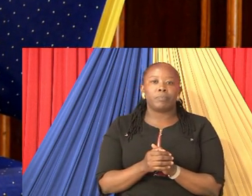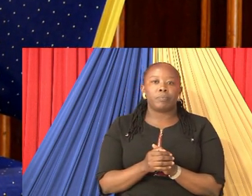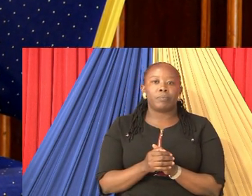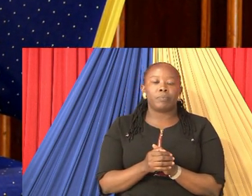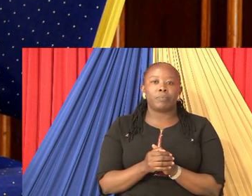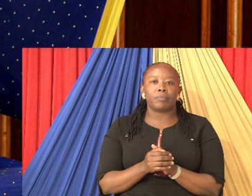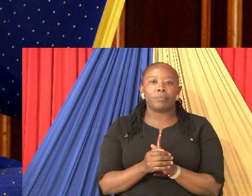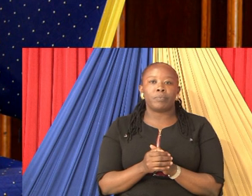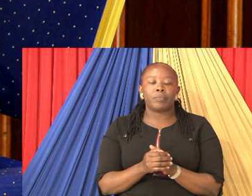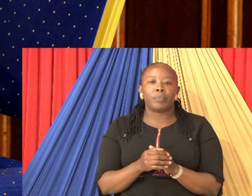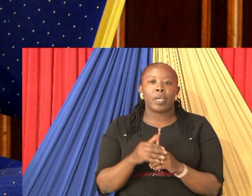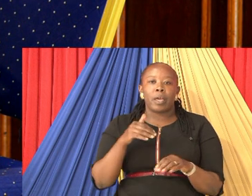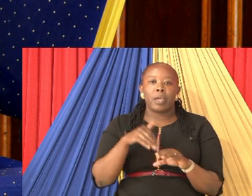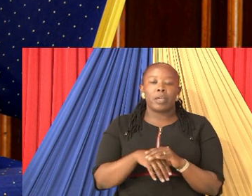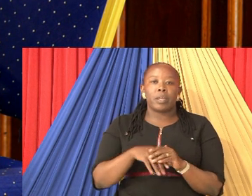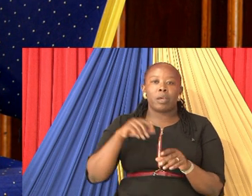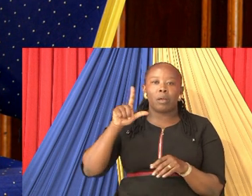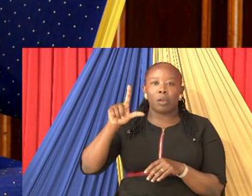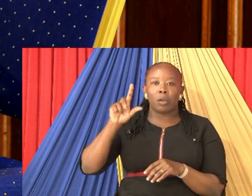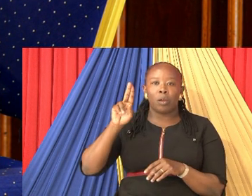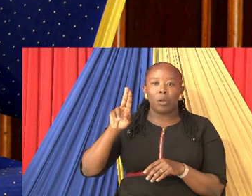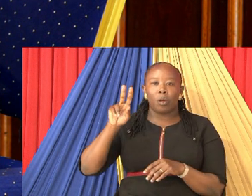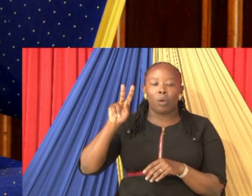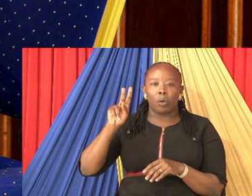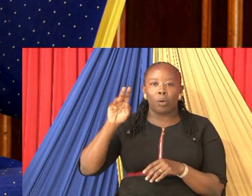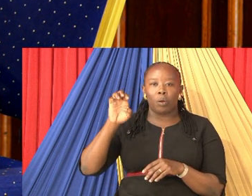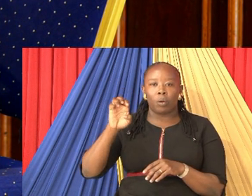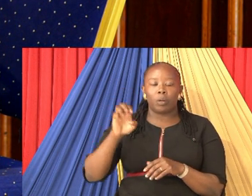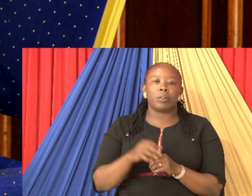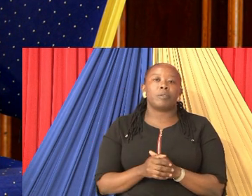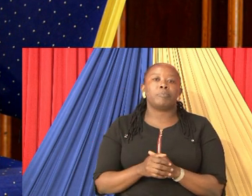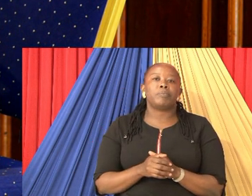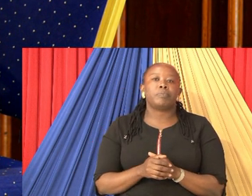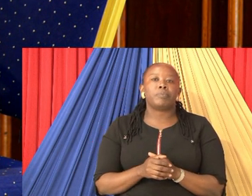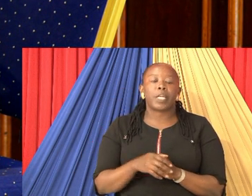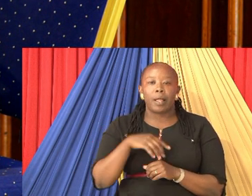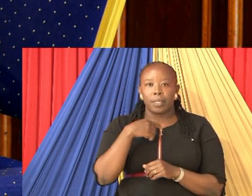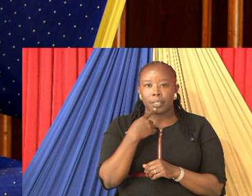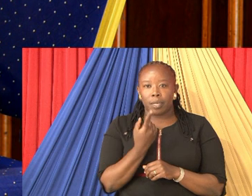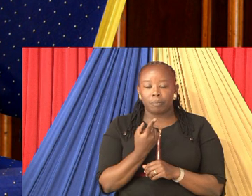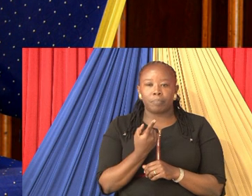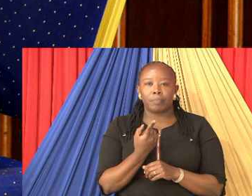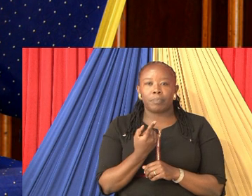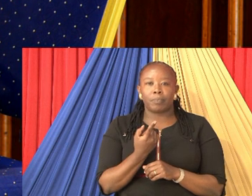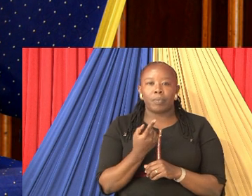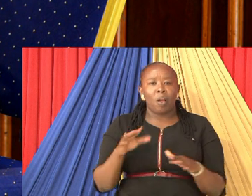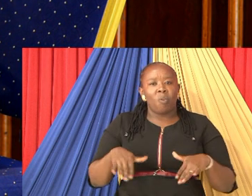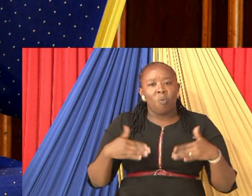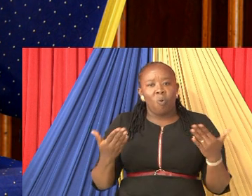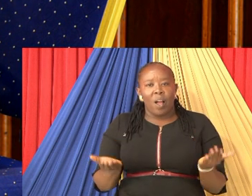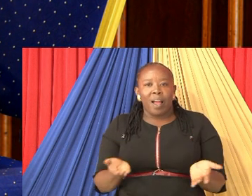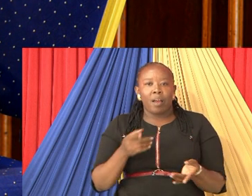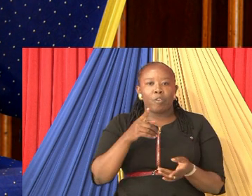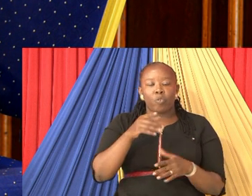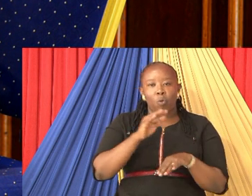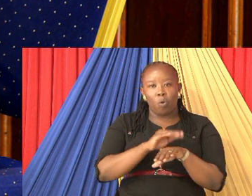In Acts, in Luke chapter 6 verse 46, maandiko yanasema, kwa nini basi mnaniita Mungu